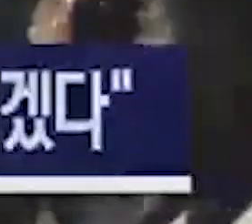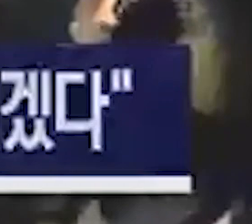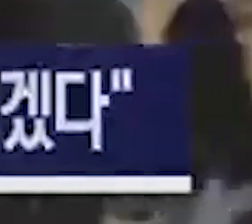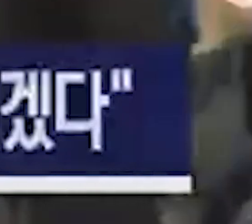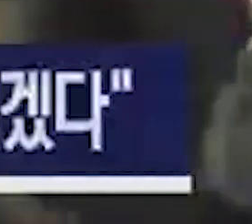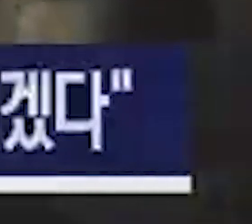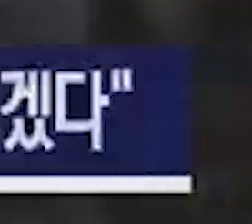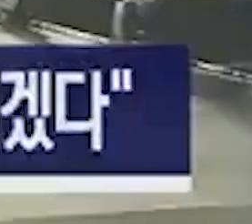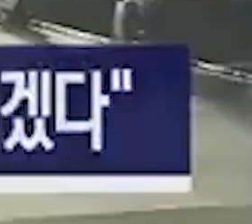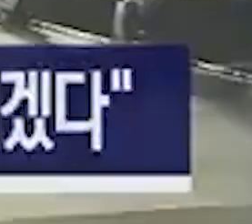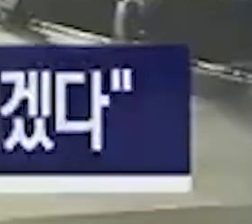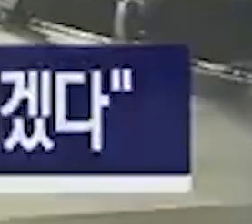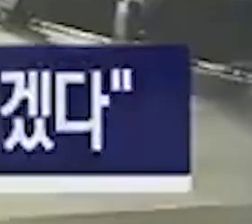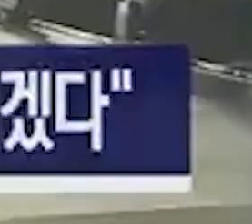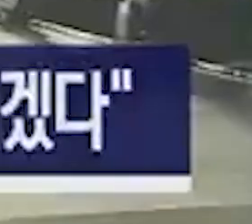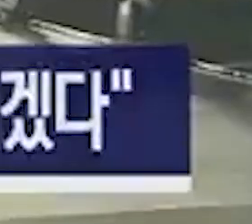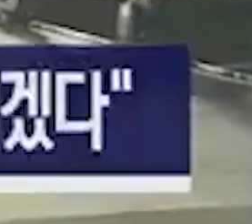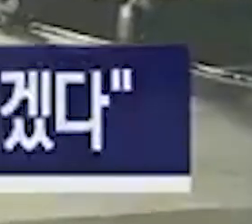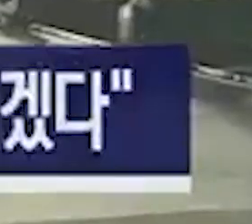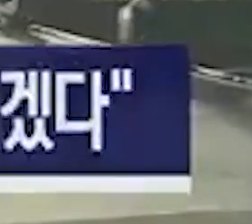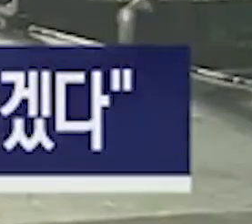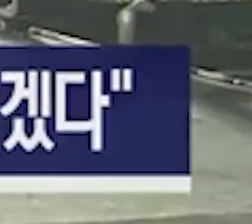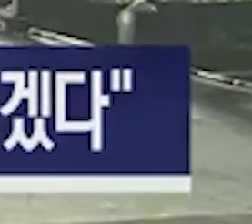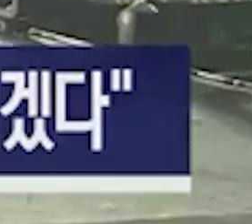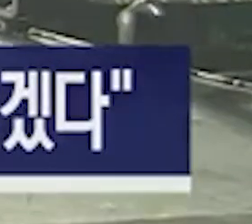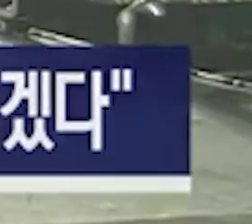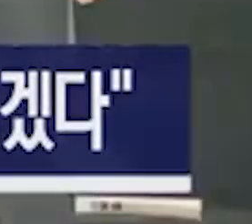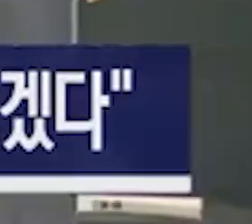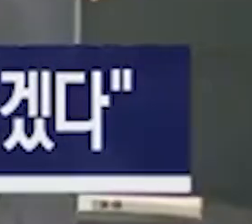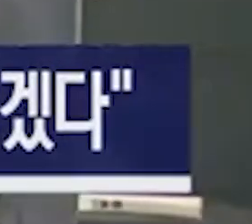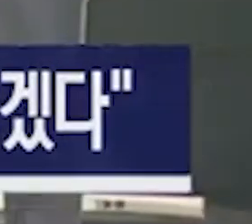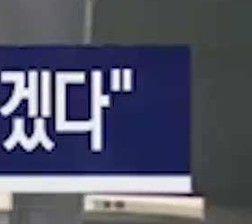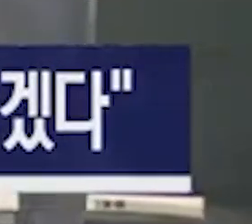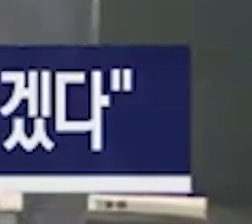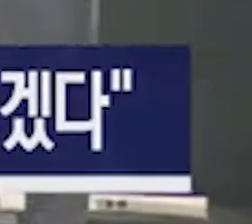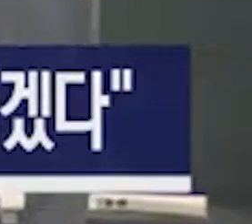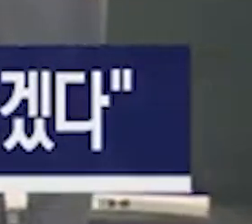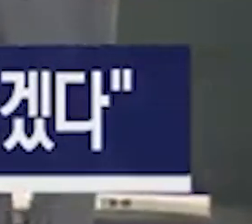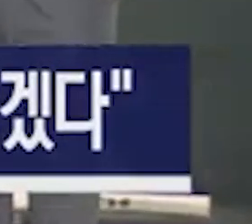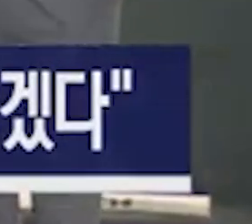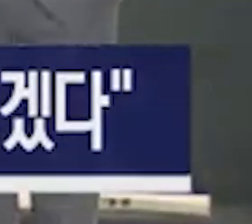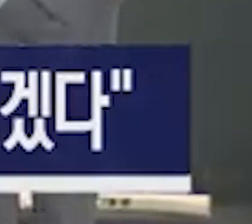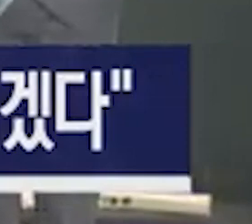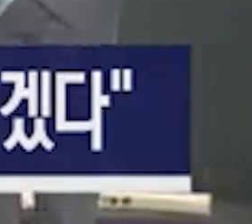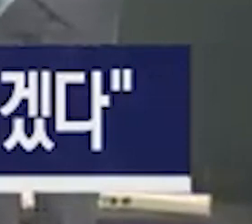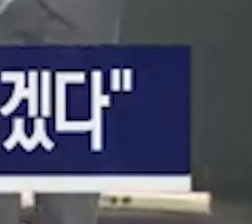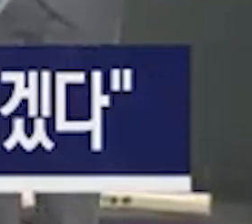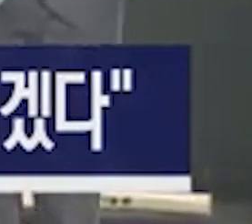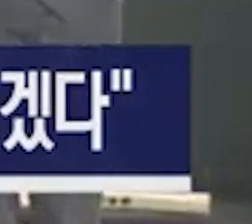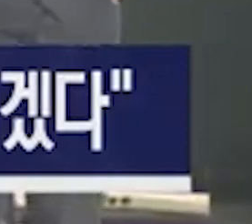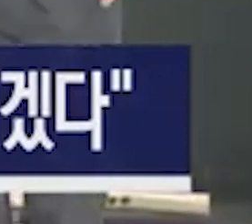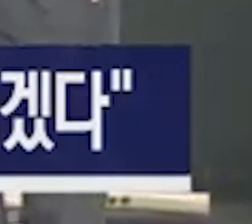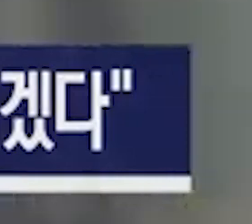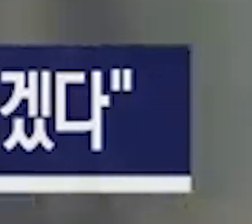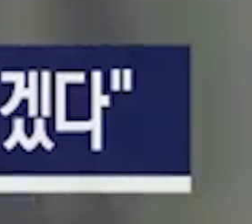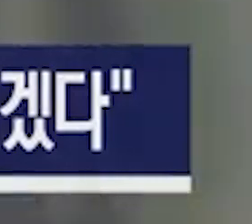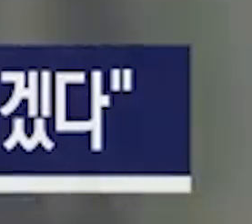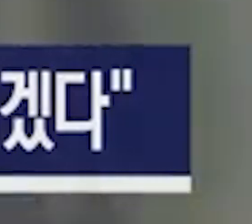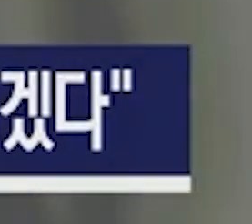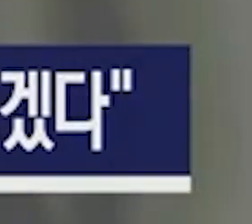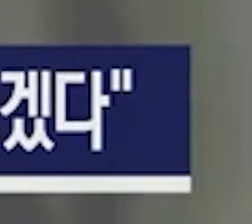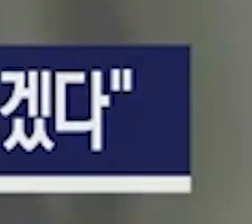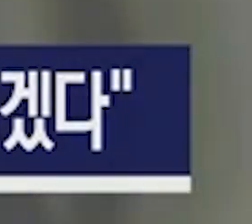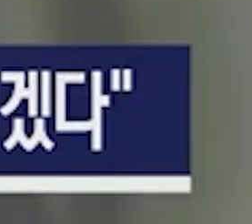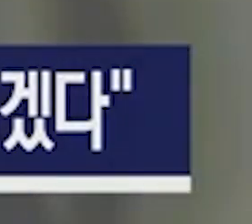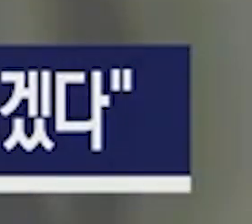윤석열 대통령이 순천만 국제정원 박람회를 찾아 호남의 발전이 대한민국의 발전이고 대한민국이 잘되는 것이 호남이